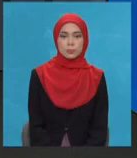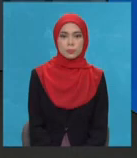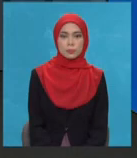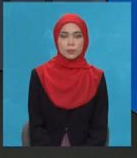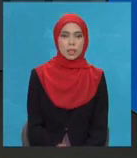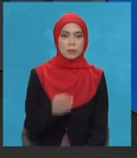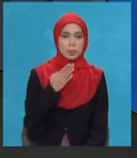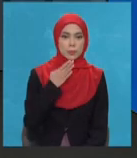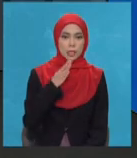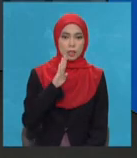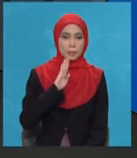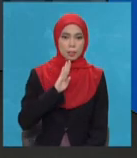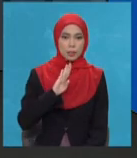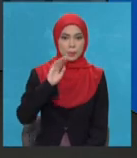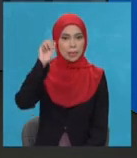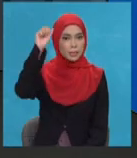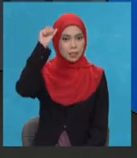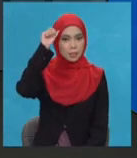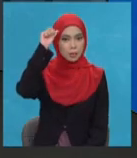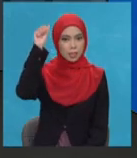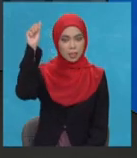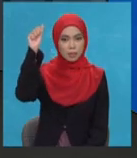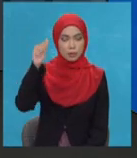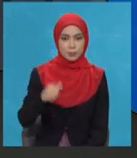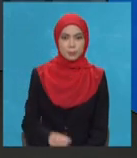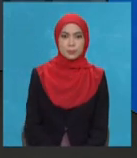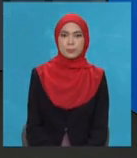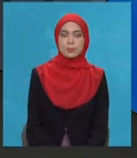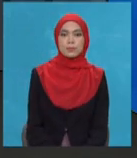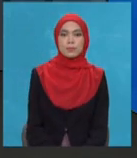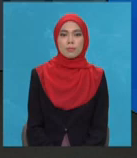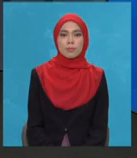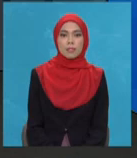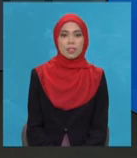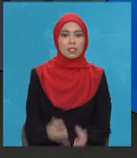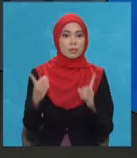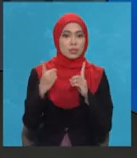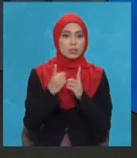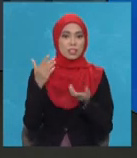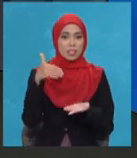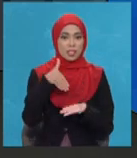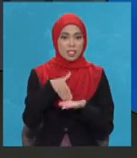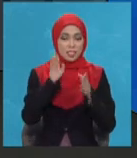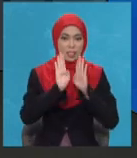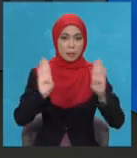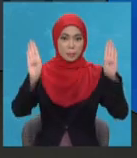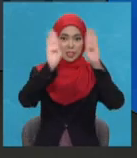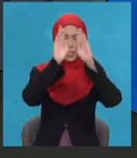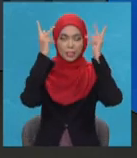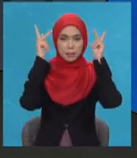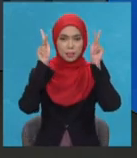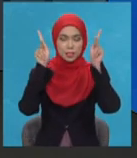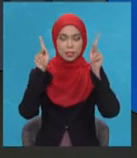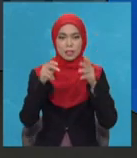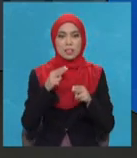bismillahirrahmanirrahim assalamualaikum warahmatullahi wabarakatuh bersuara dalam berita perdana Malam ini saya